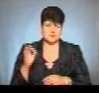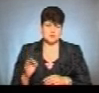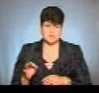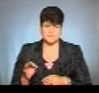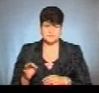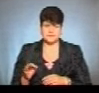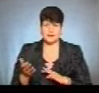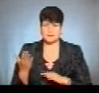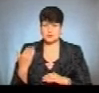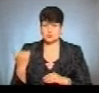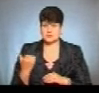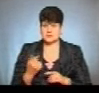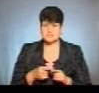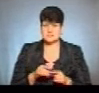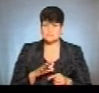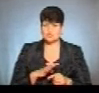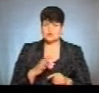45,3%. Минулого тижня це було